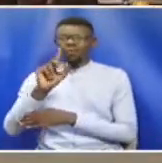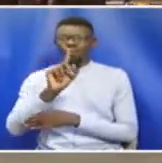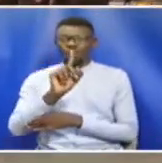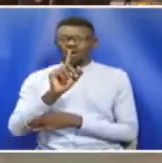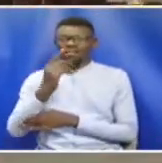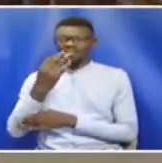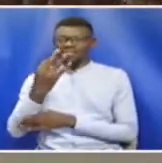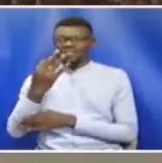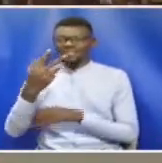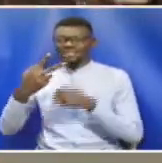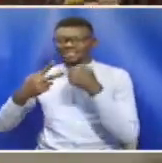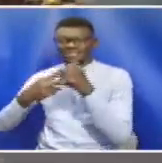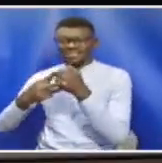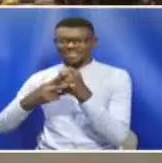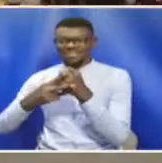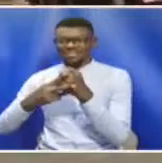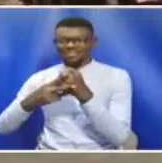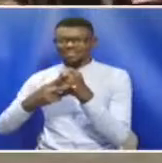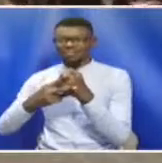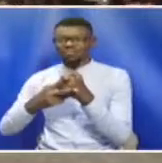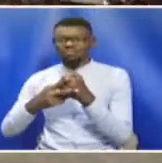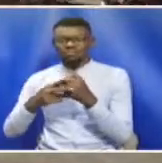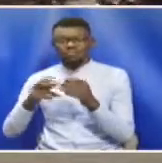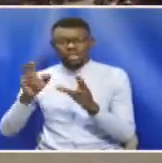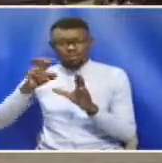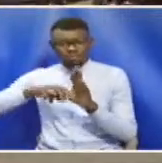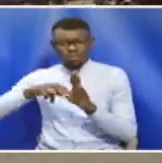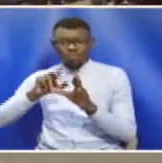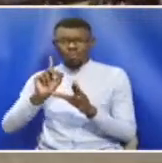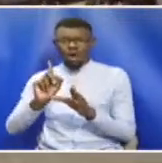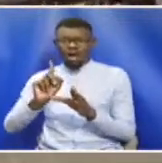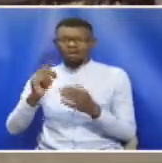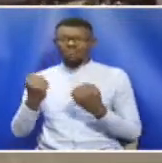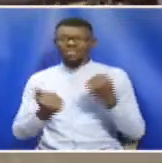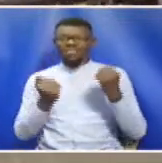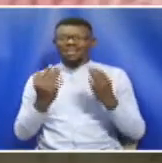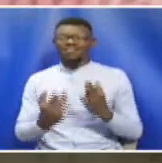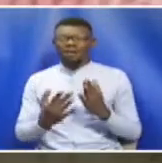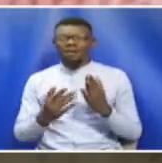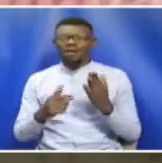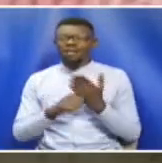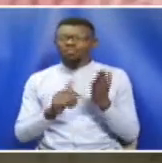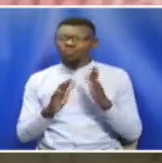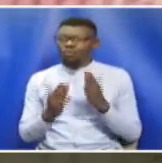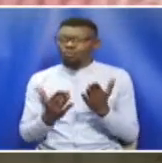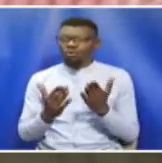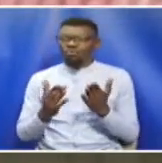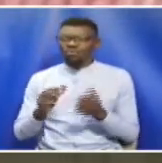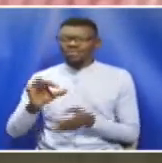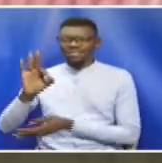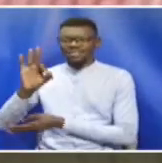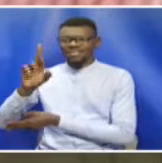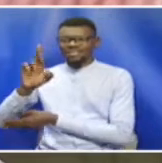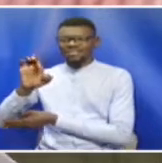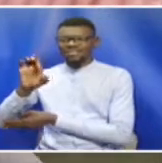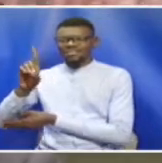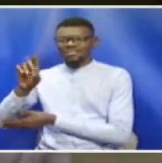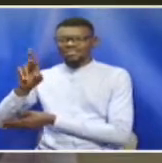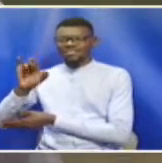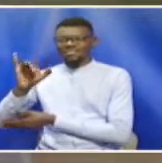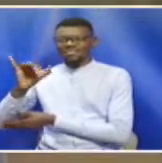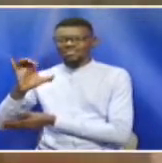GK1357 that only had one occupant, the driver by the name Constable Frederick Kugo. Tulipata